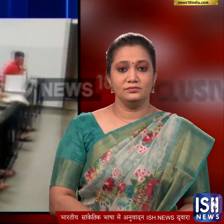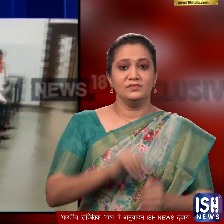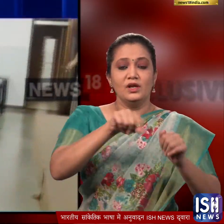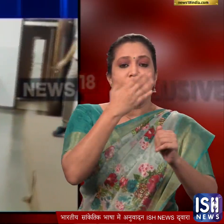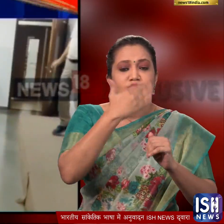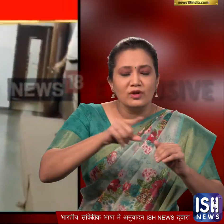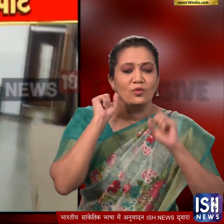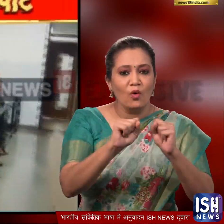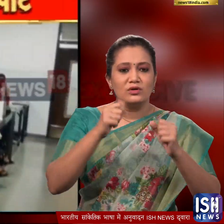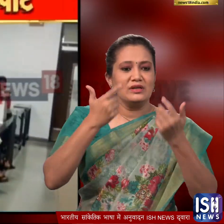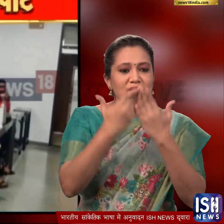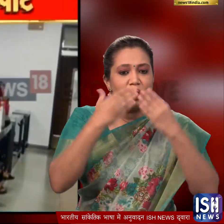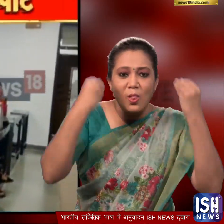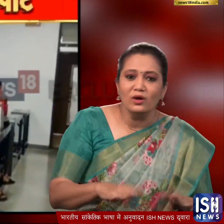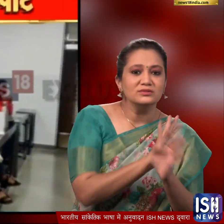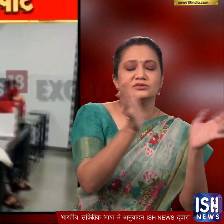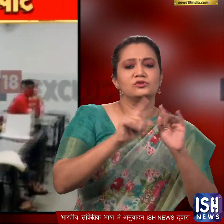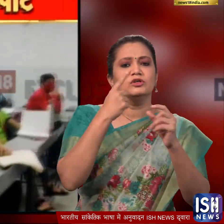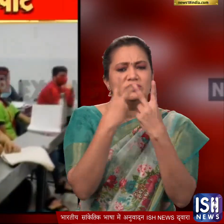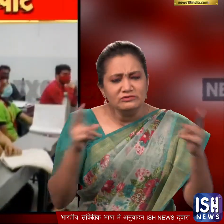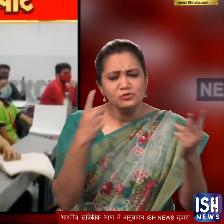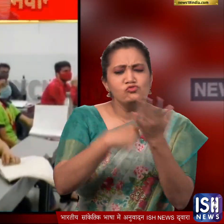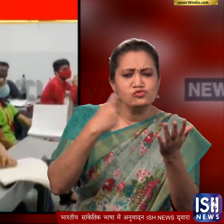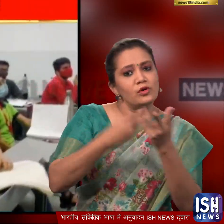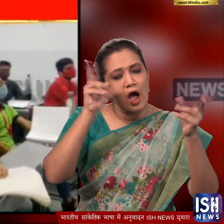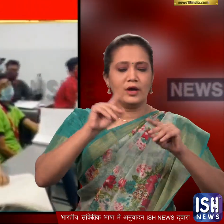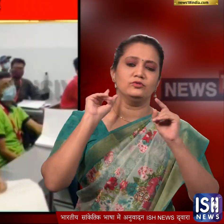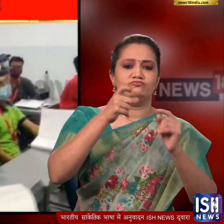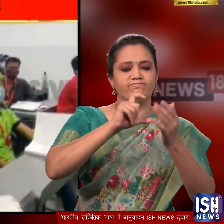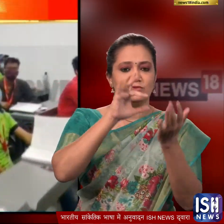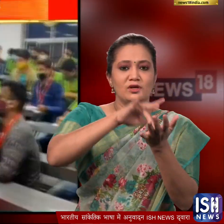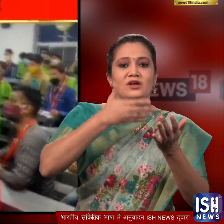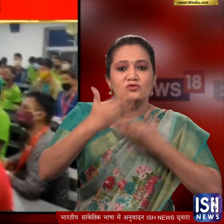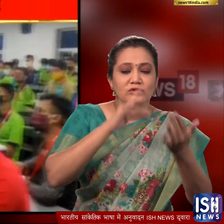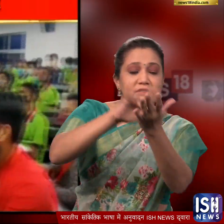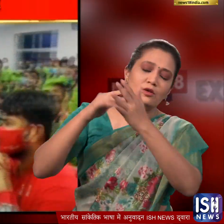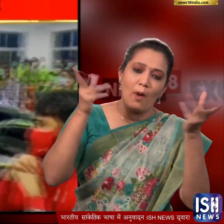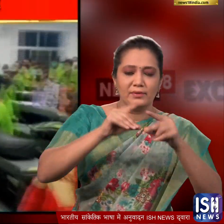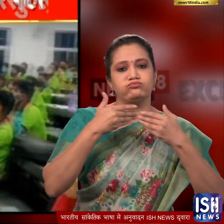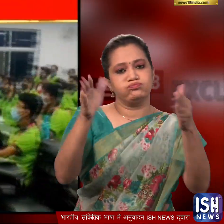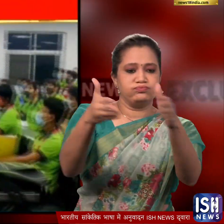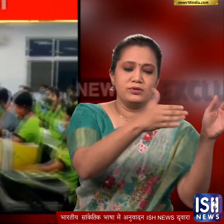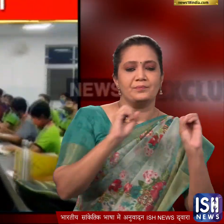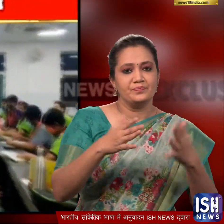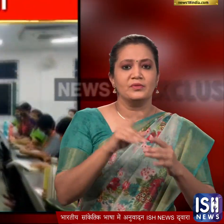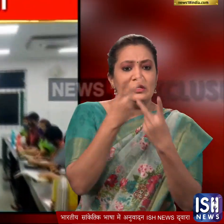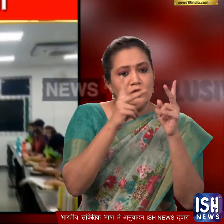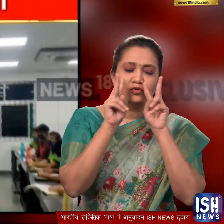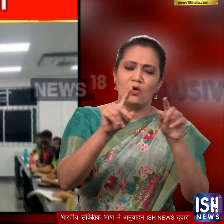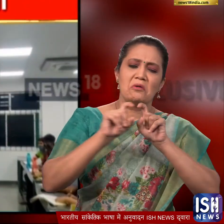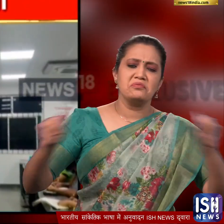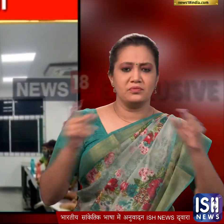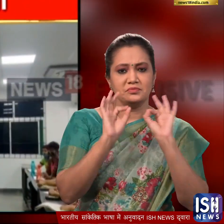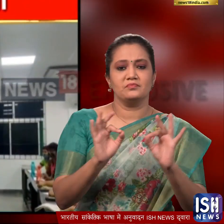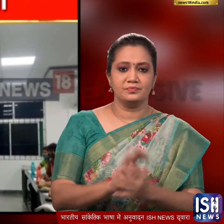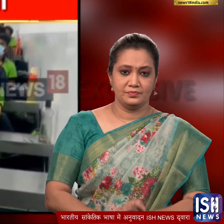इन छात्रों की पढ़ाई का नुकसान न हो, इसके लिए नियमों के साथ सभी कोचिंग सेंटर फिर खोल दिए गए। इसके लिए ज्यादातर संस्थानों में खास इंतजाम भी